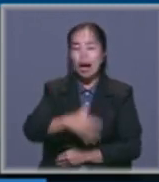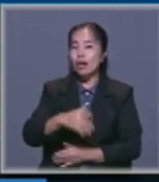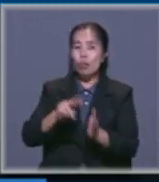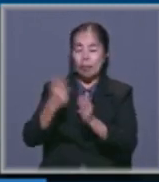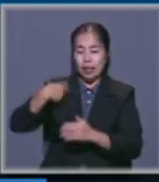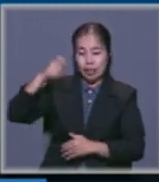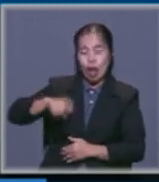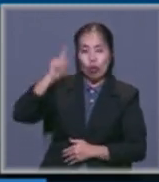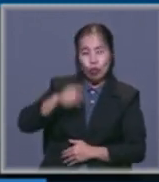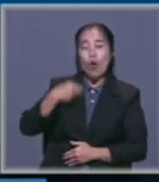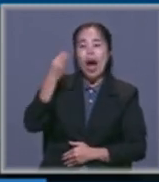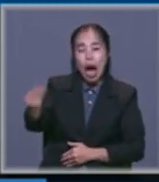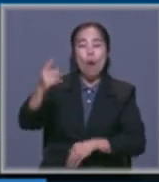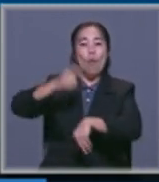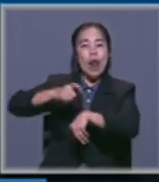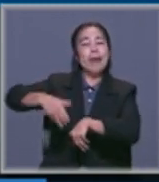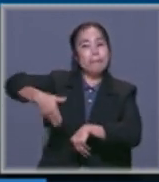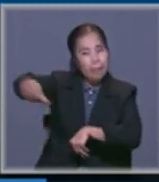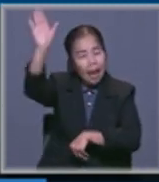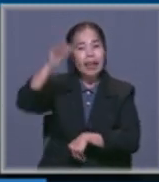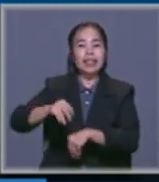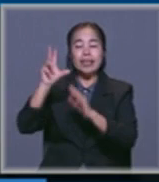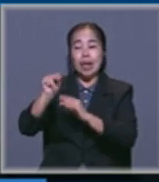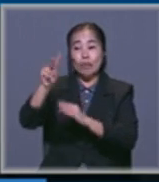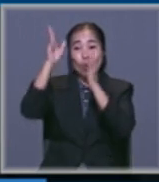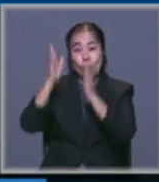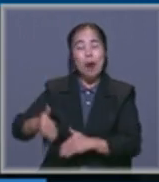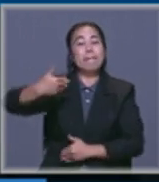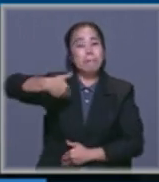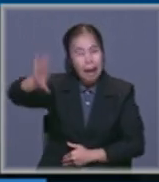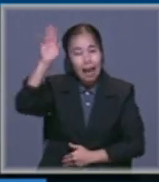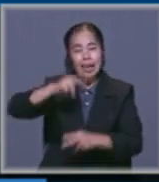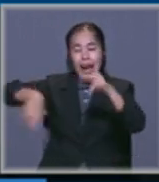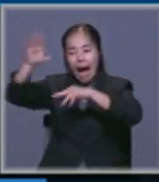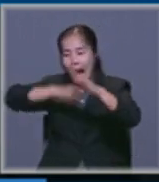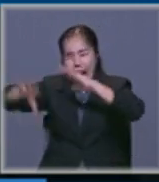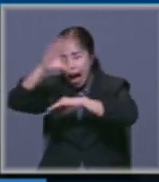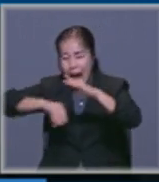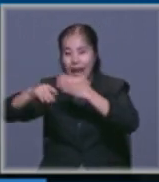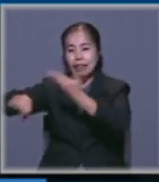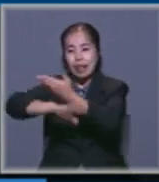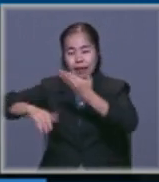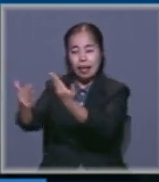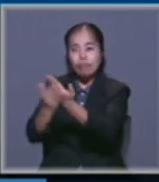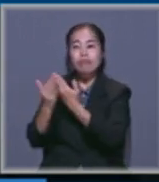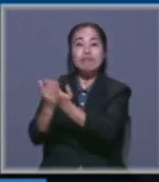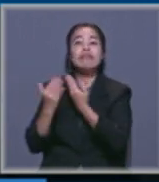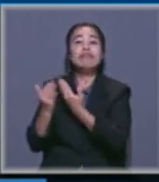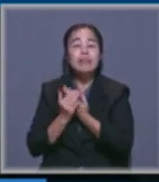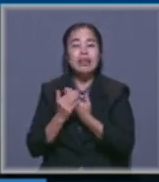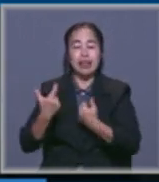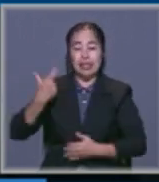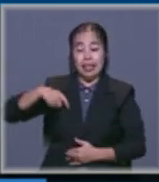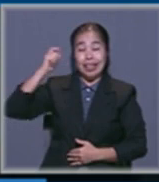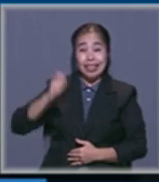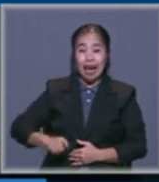ฏิบัติหน้าที่ของเขาแบบที่ทำกับธนาธรนั้นมันไม่ได้นะครับเพราะในคำอธิบายของศาลรัฐธรรมนูญอธิบายแบบนี้ว่าศาลรัฐธรรมนูญไม่มีเห